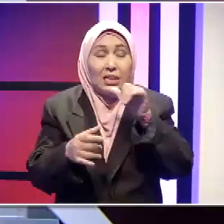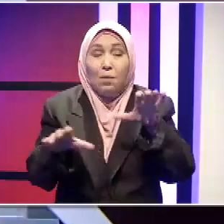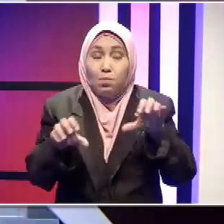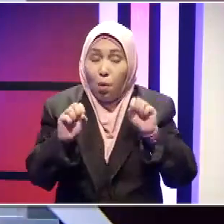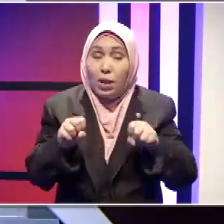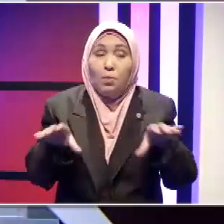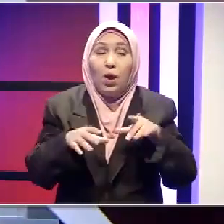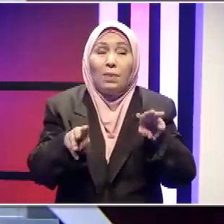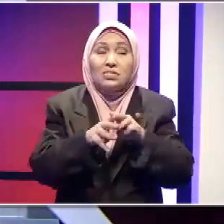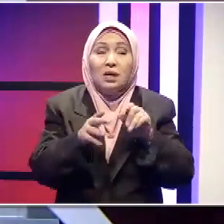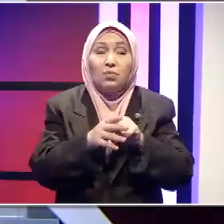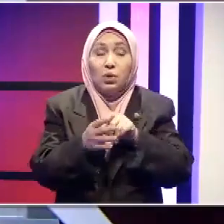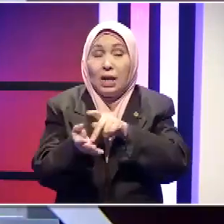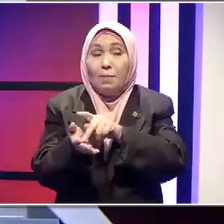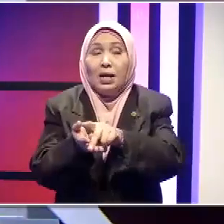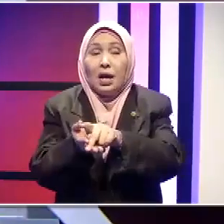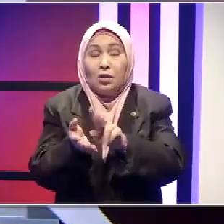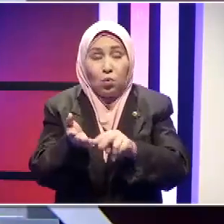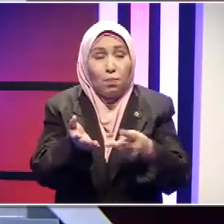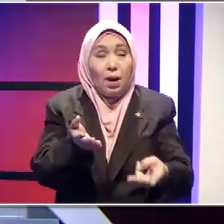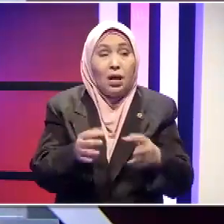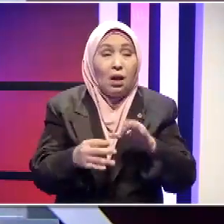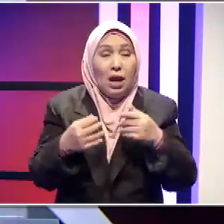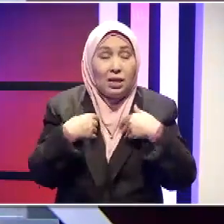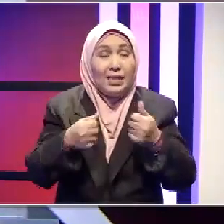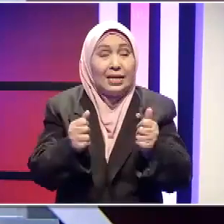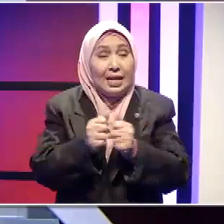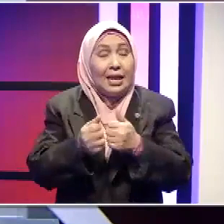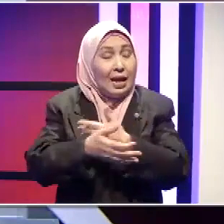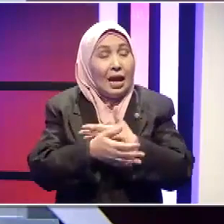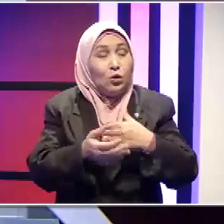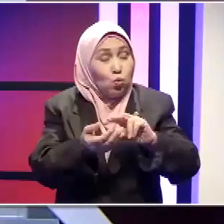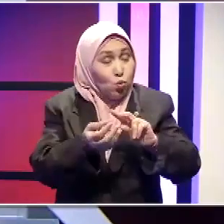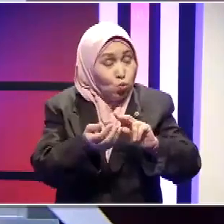pasar tumpah kalau kita dengan